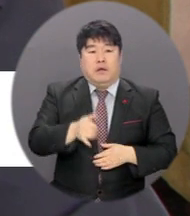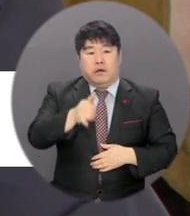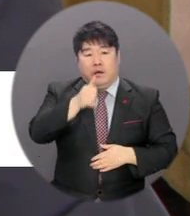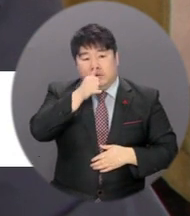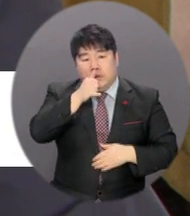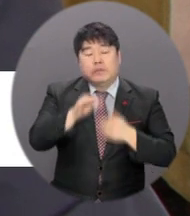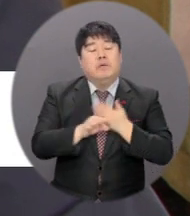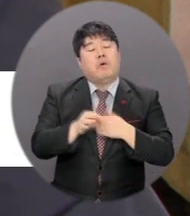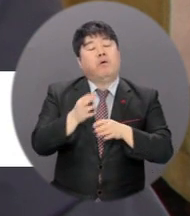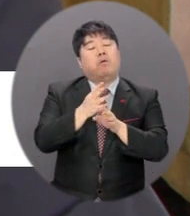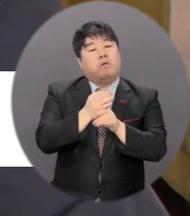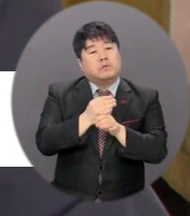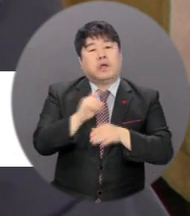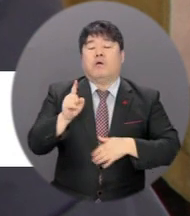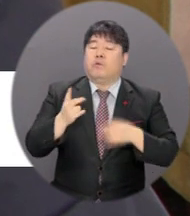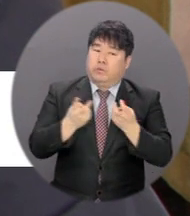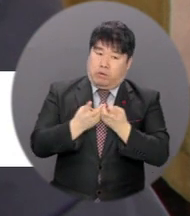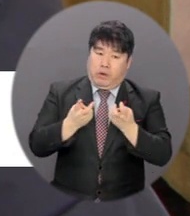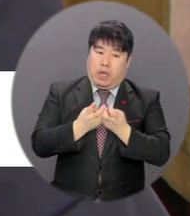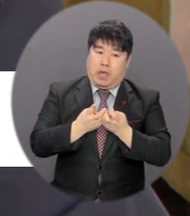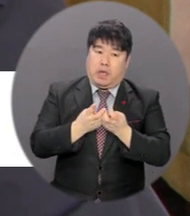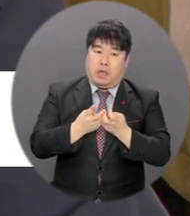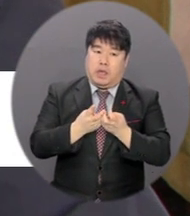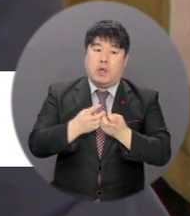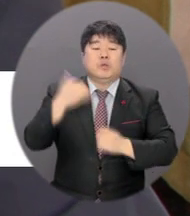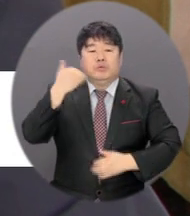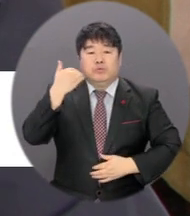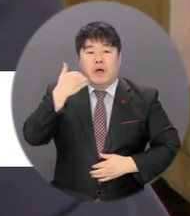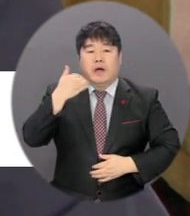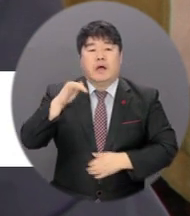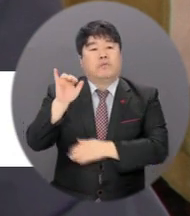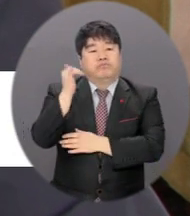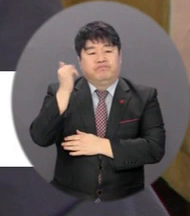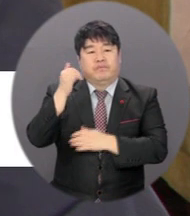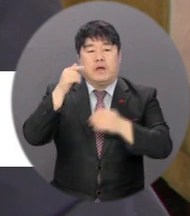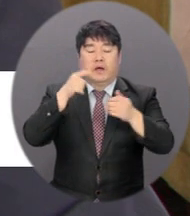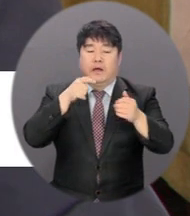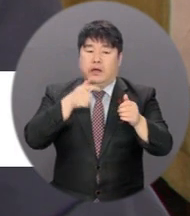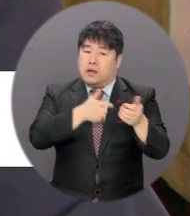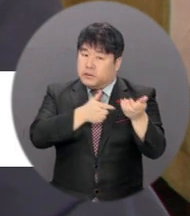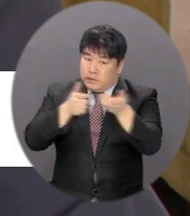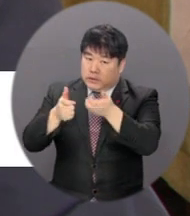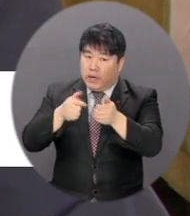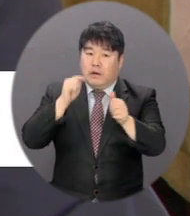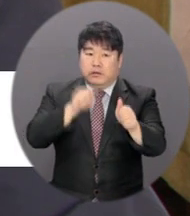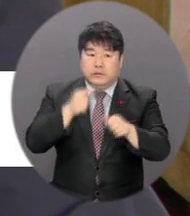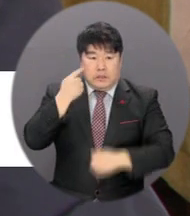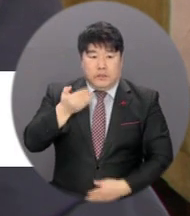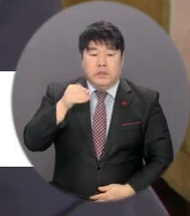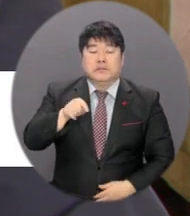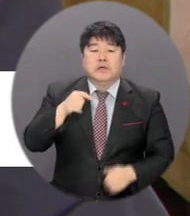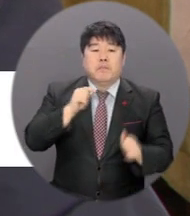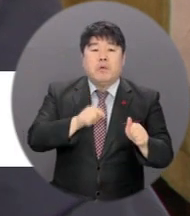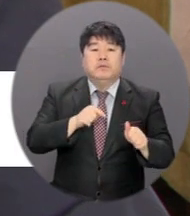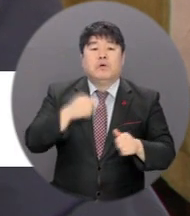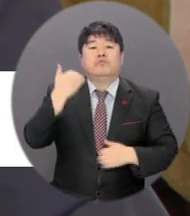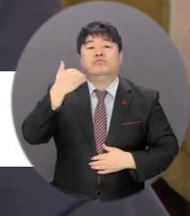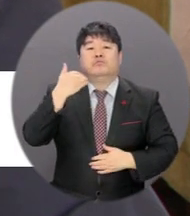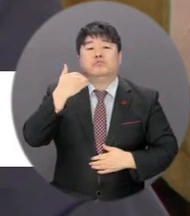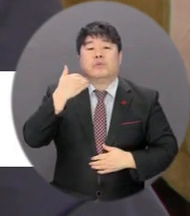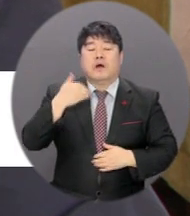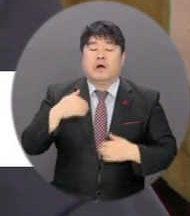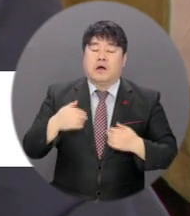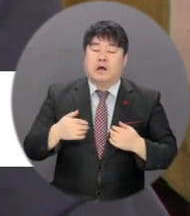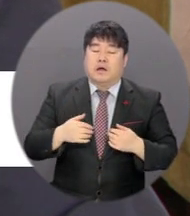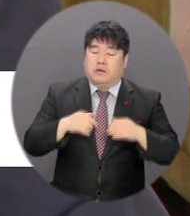있었다면 언제 어떻게 누가 헬기 사격을 했었는가, 그리고 그 명령 계통이 어떻게